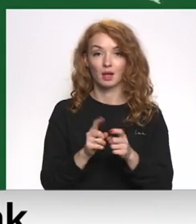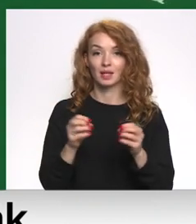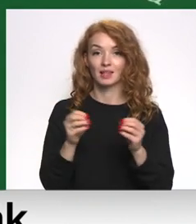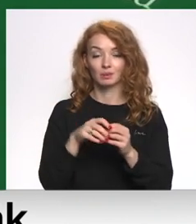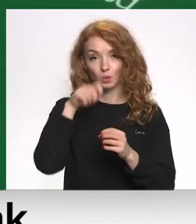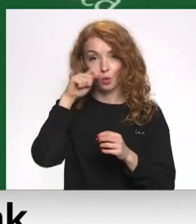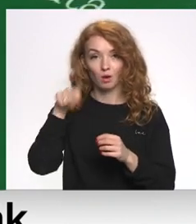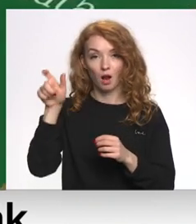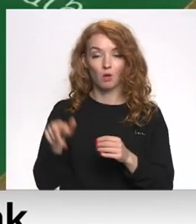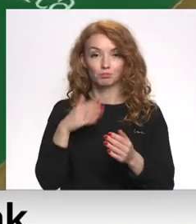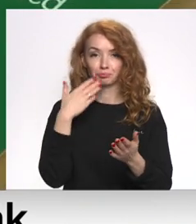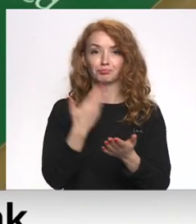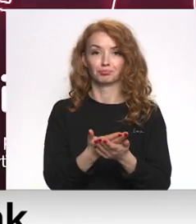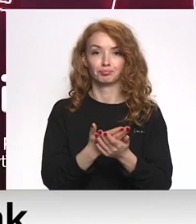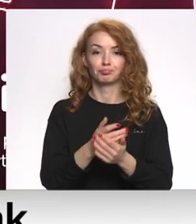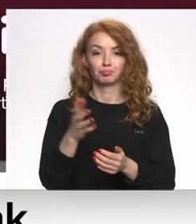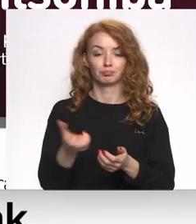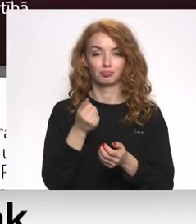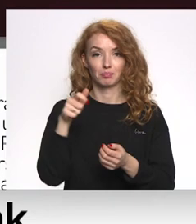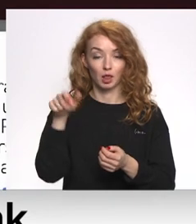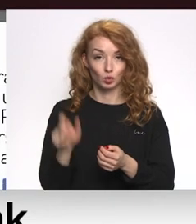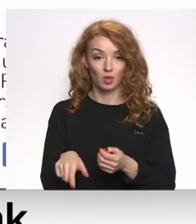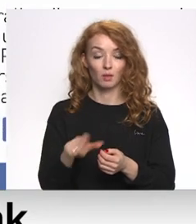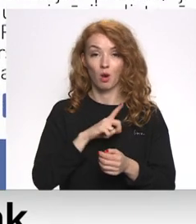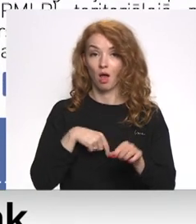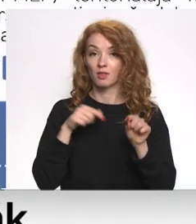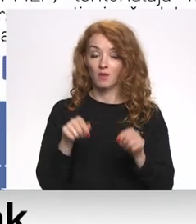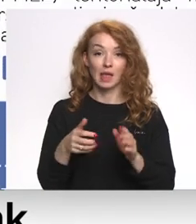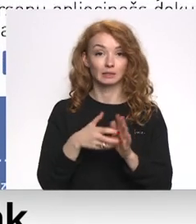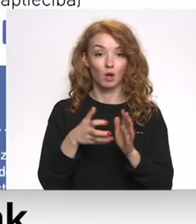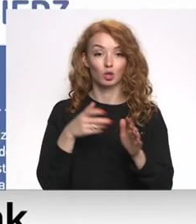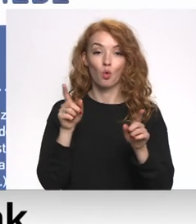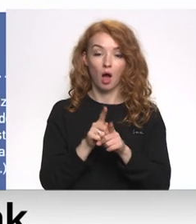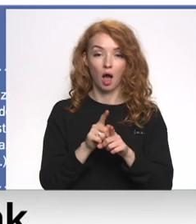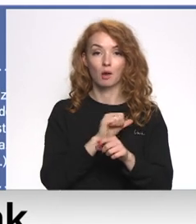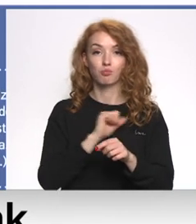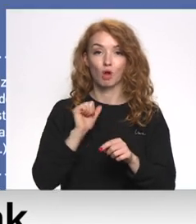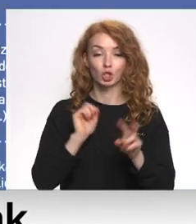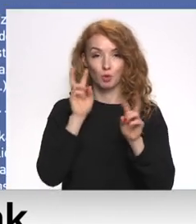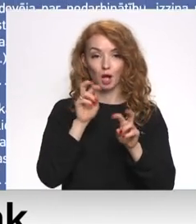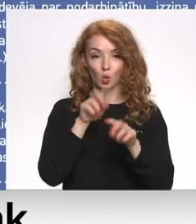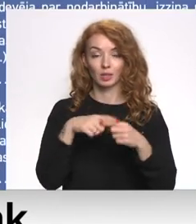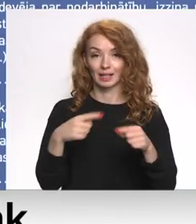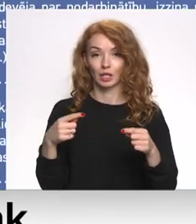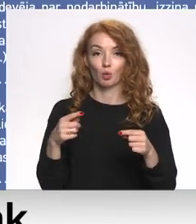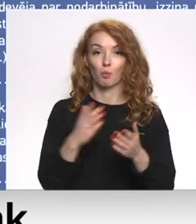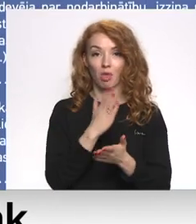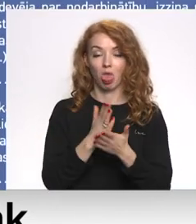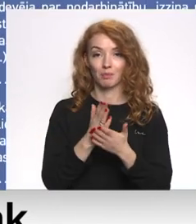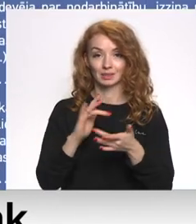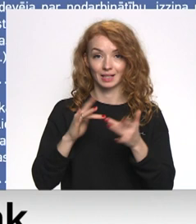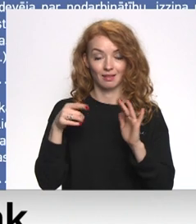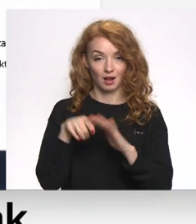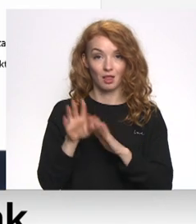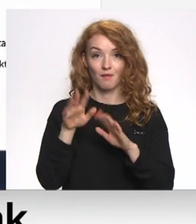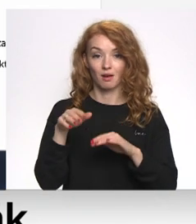ukraiņu pieteikumus par naturalizēšanos. Vairāk cilvēku izmanto arī naturalizācijas pašpārbaudes rīku, kas pieejams internetā. Var